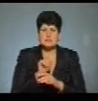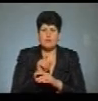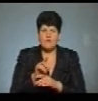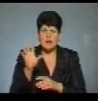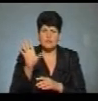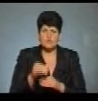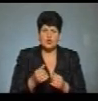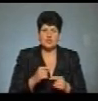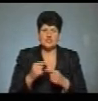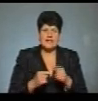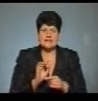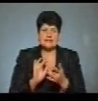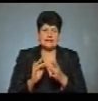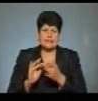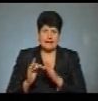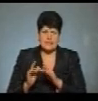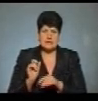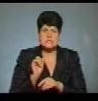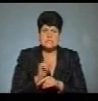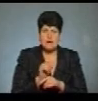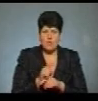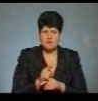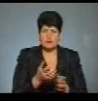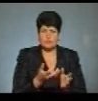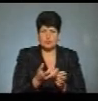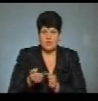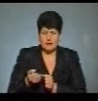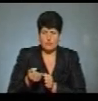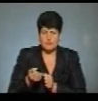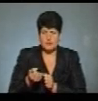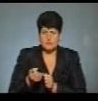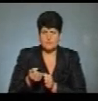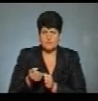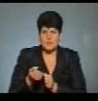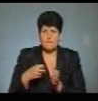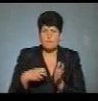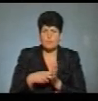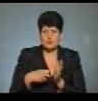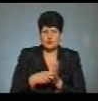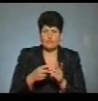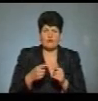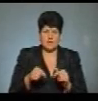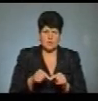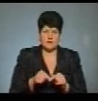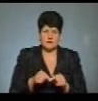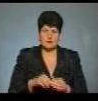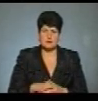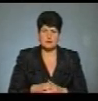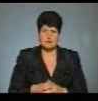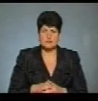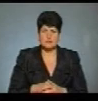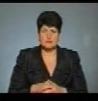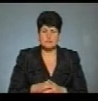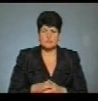мережу інтернет, замовлений товар дані особи отримували через поштове відділення одного із служб